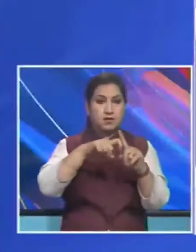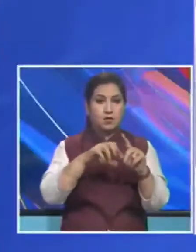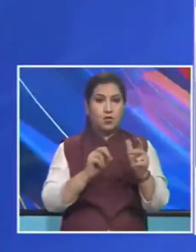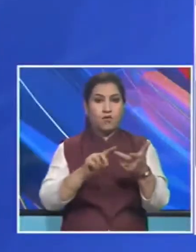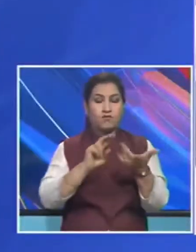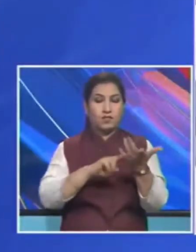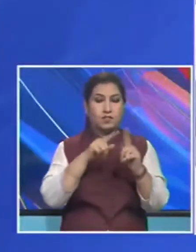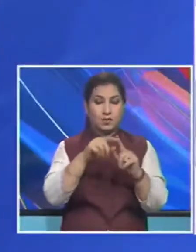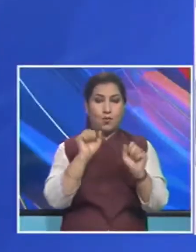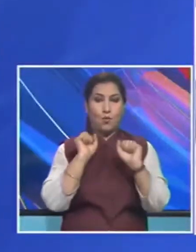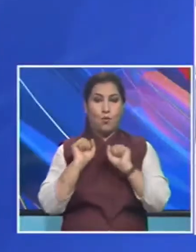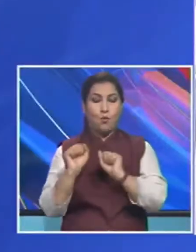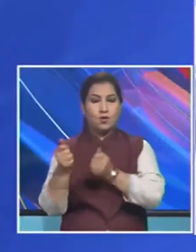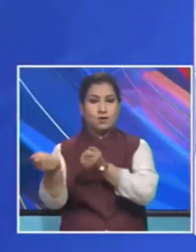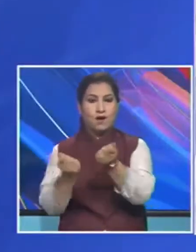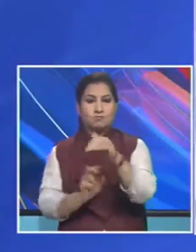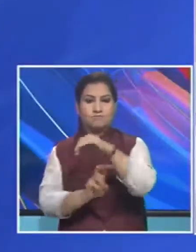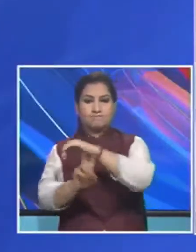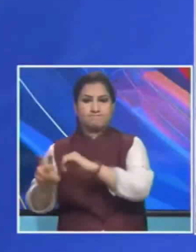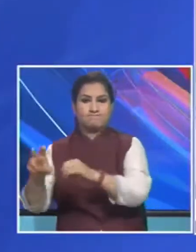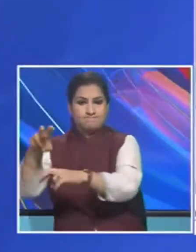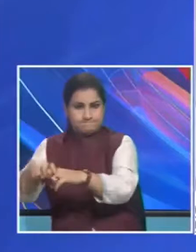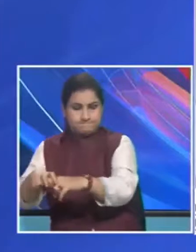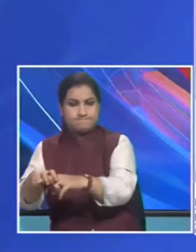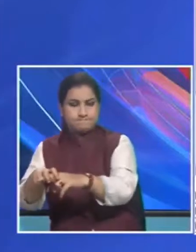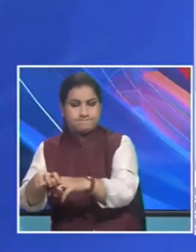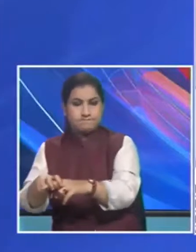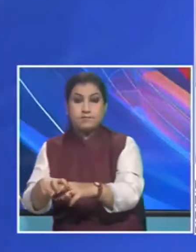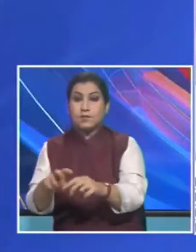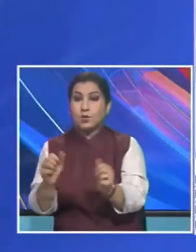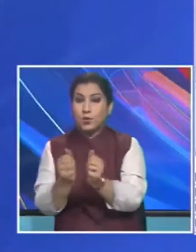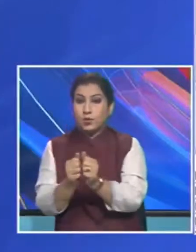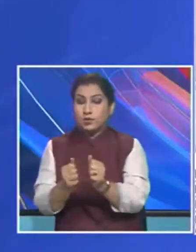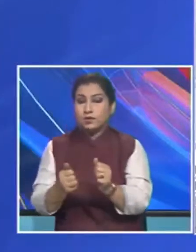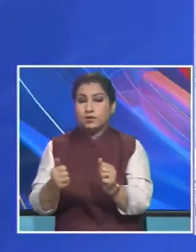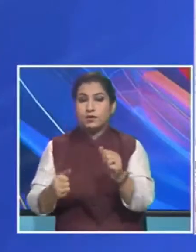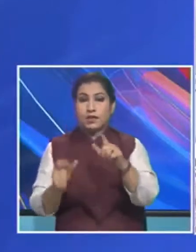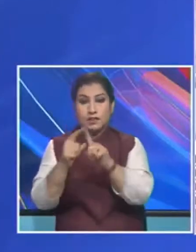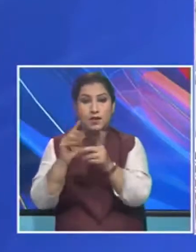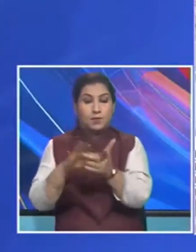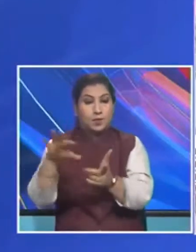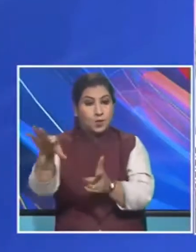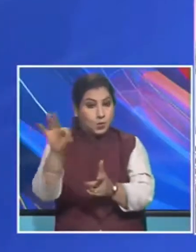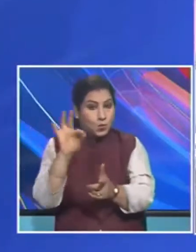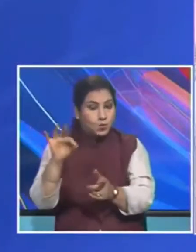sitting in his vehicle, and accompanying him, the President-elect,